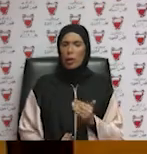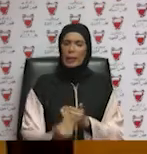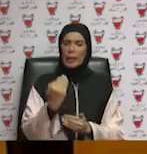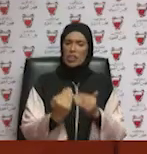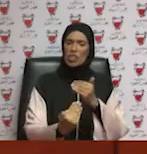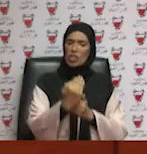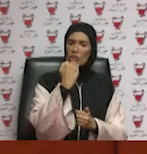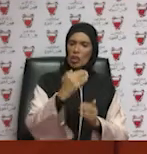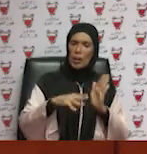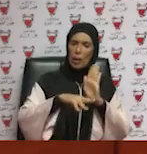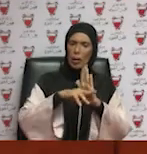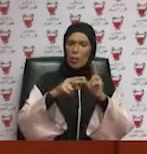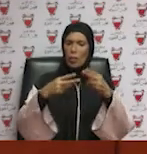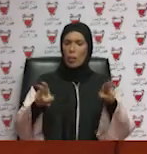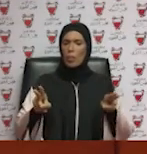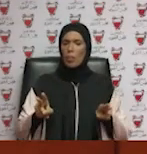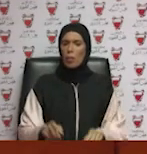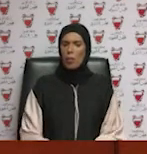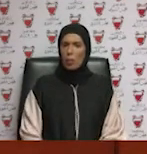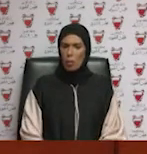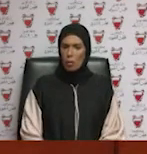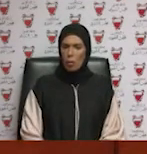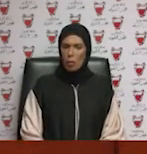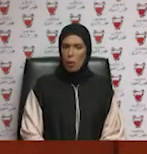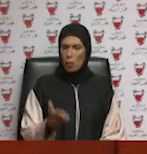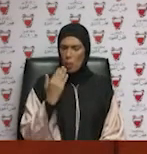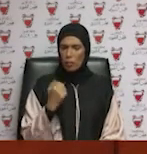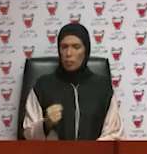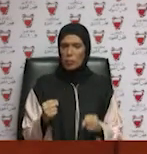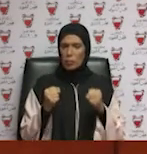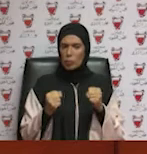التجديد يعني ما في أي صعوبة،